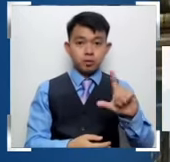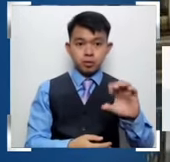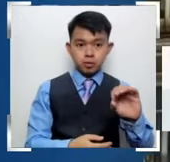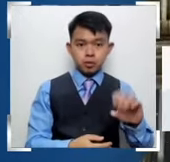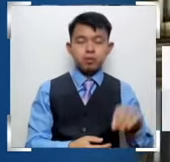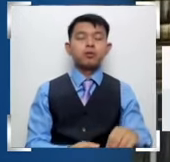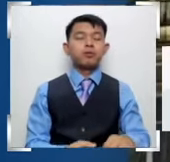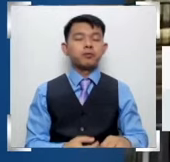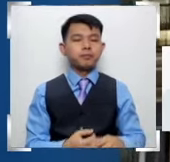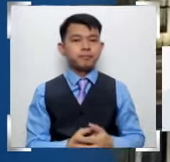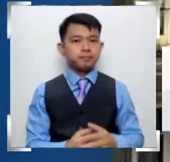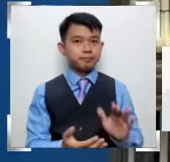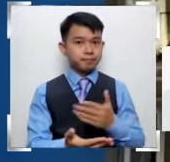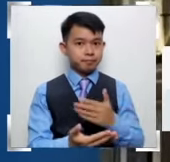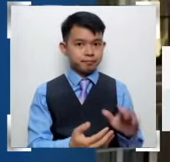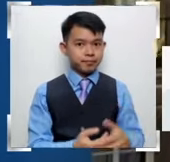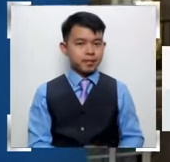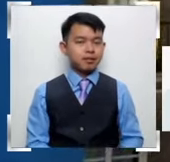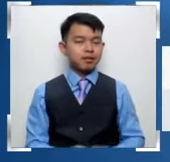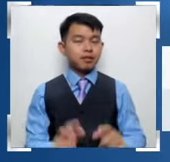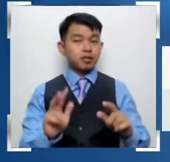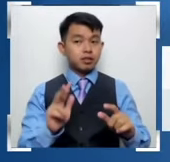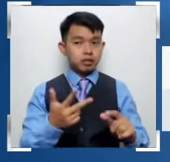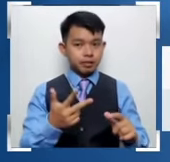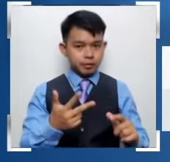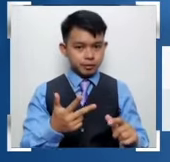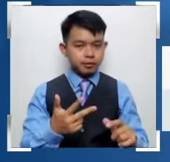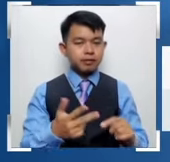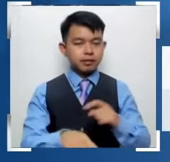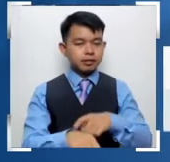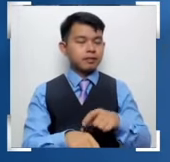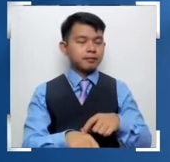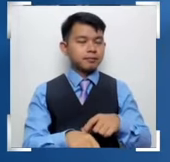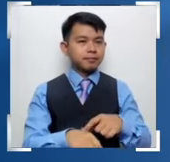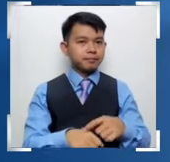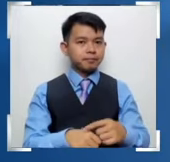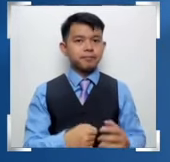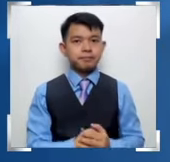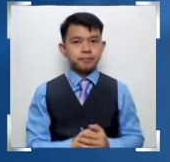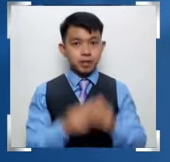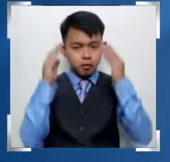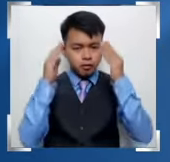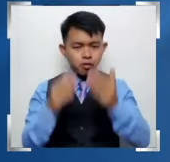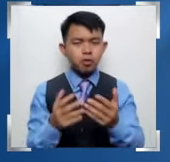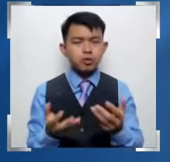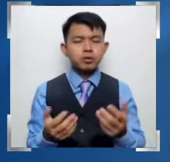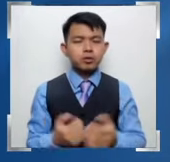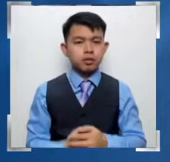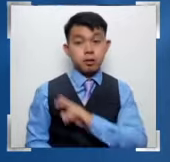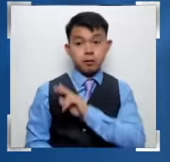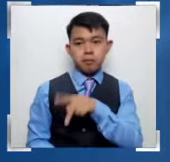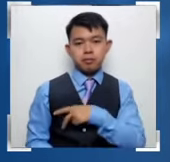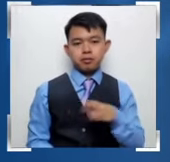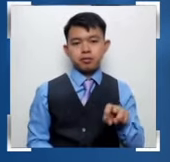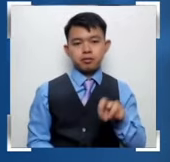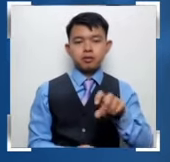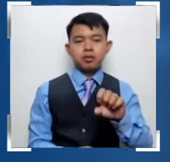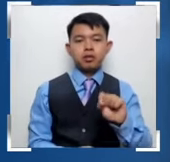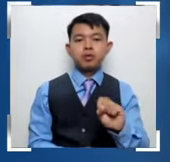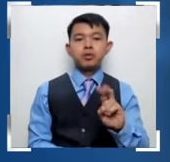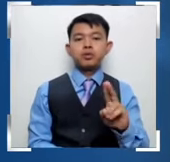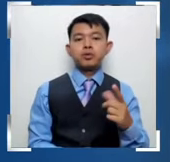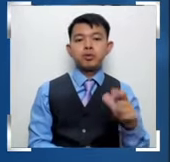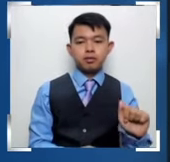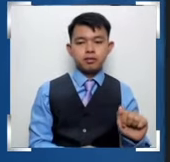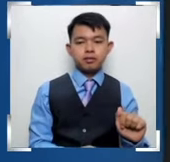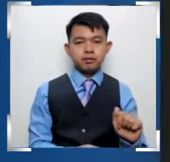Third installment na yan ang kanyang August D trilogy. Nakafocus daw ang album sa personal journey ni Suga bilang August D at